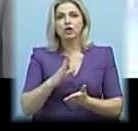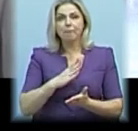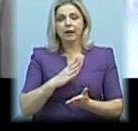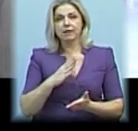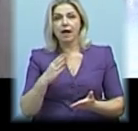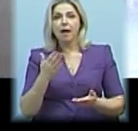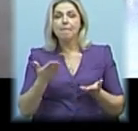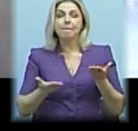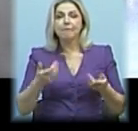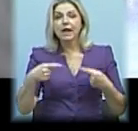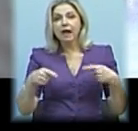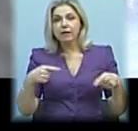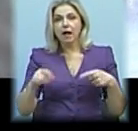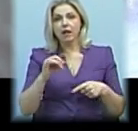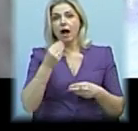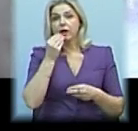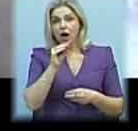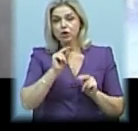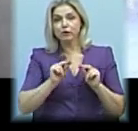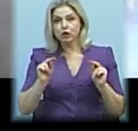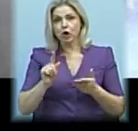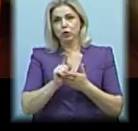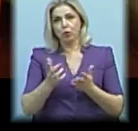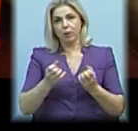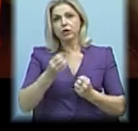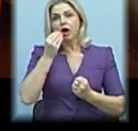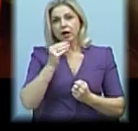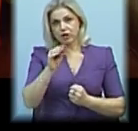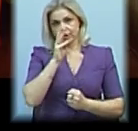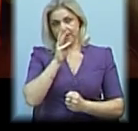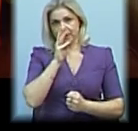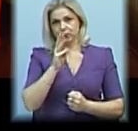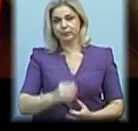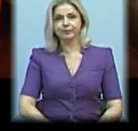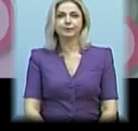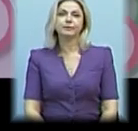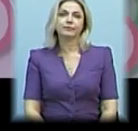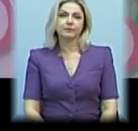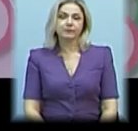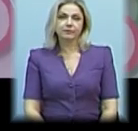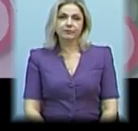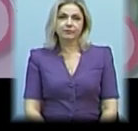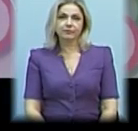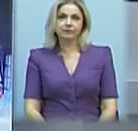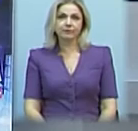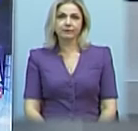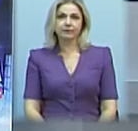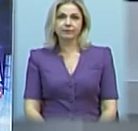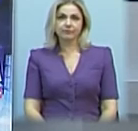кращі вчителі повинні отримувати найкращі заробітні плати. Світлана Кльосова, Юлія Кускова, телевізійні новини